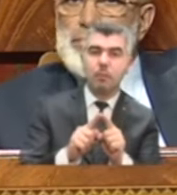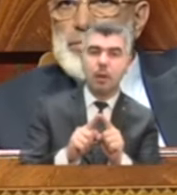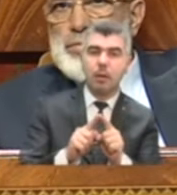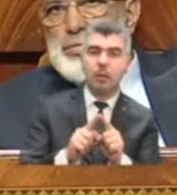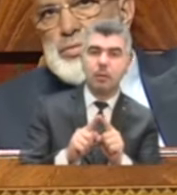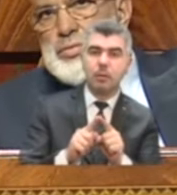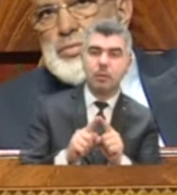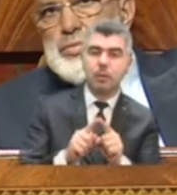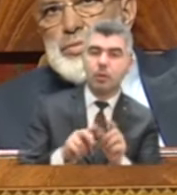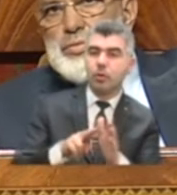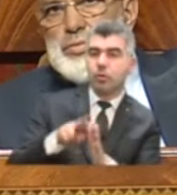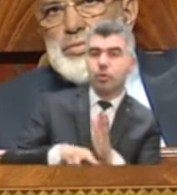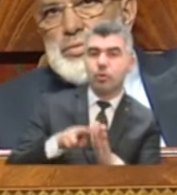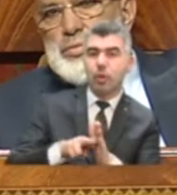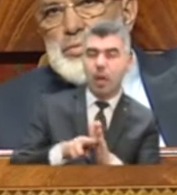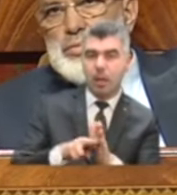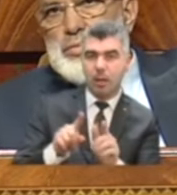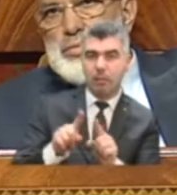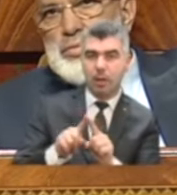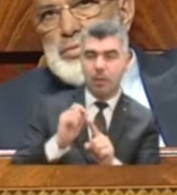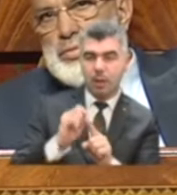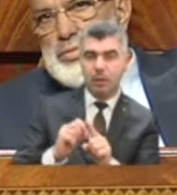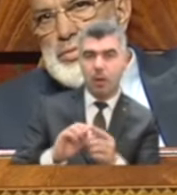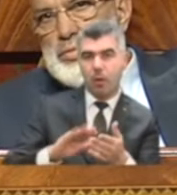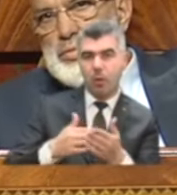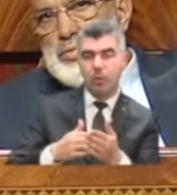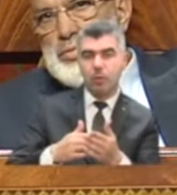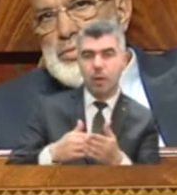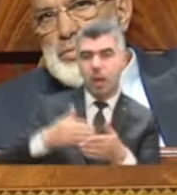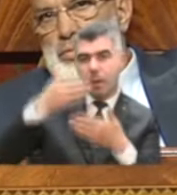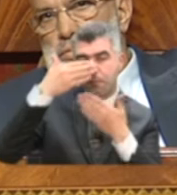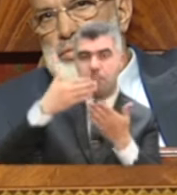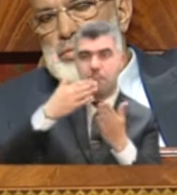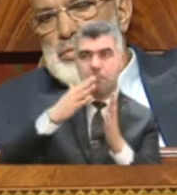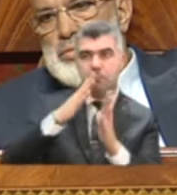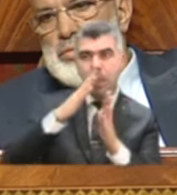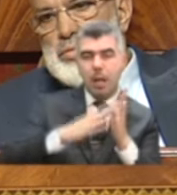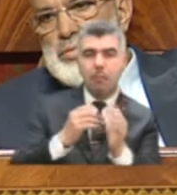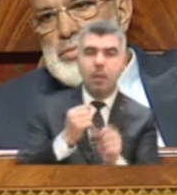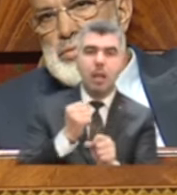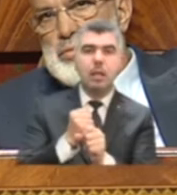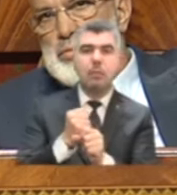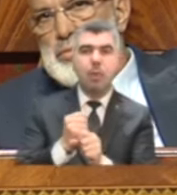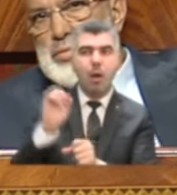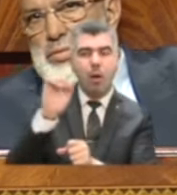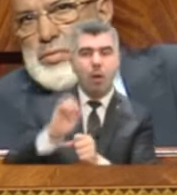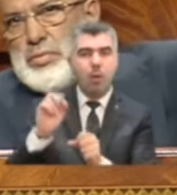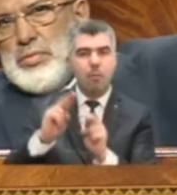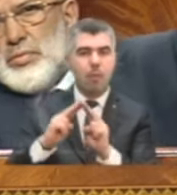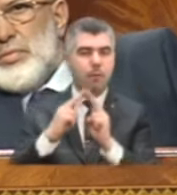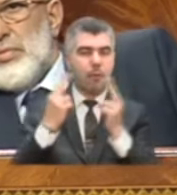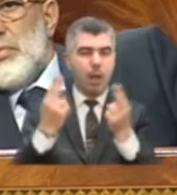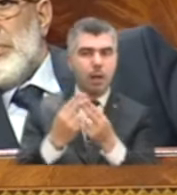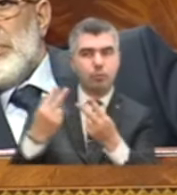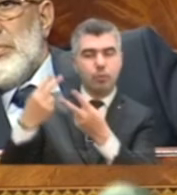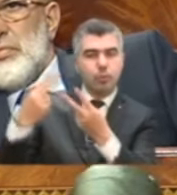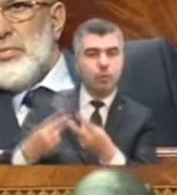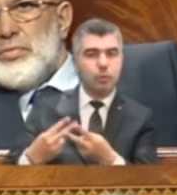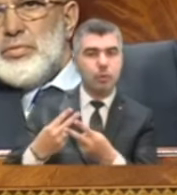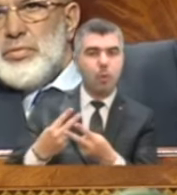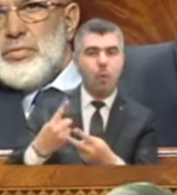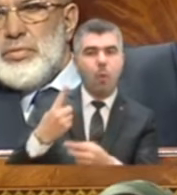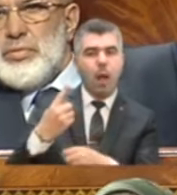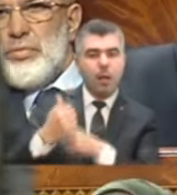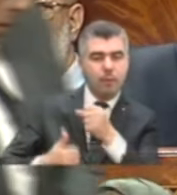المتنفس لهذه الجهة، وخاصة الجالية المغربية، أو كتعرف الجالية المغربية كتجي مرة في السنة ولا